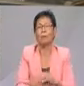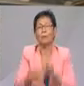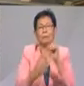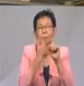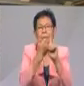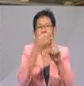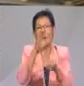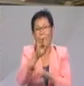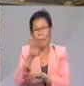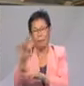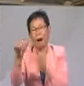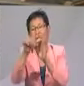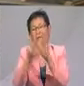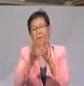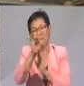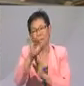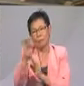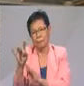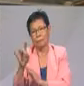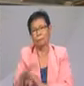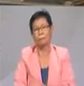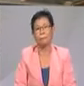88.